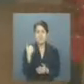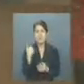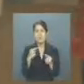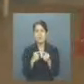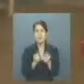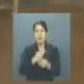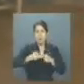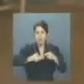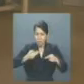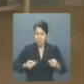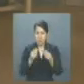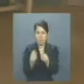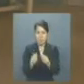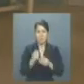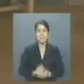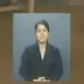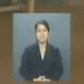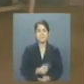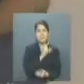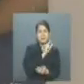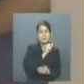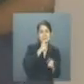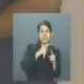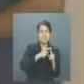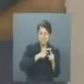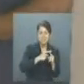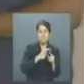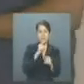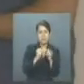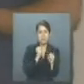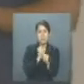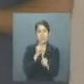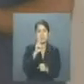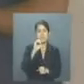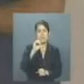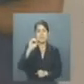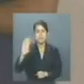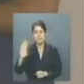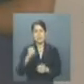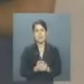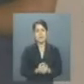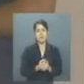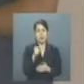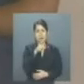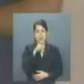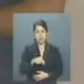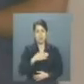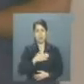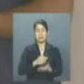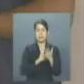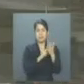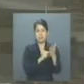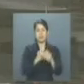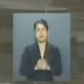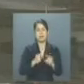20ธันวาคมปี2004หรือเมื่อ7ปีที่แล้วเป็นวันที่อังกฤษได้เสนอตัวขอเป็นเจ้าภาพจัดการแข่งขันโอลิมปิกเก